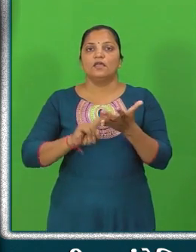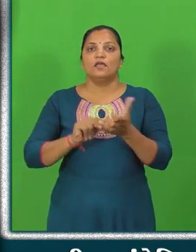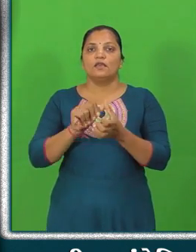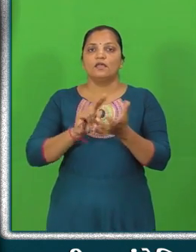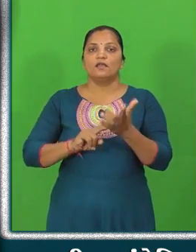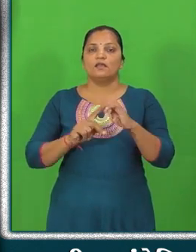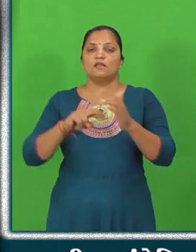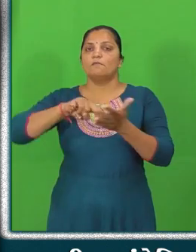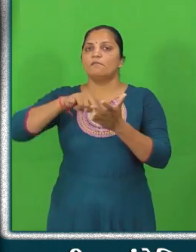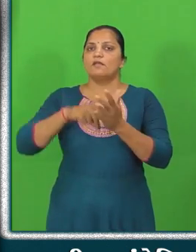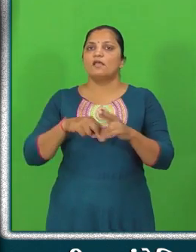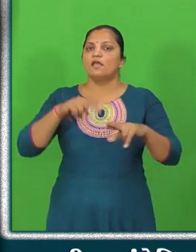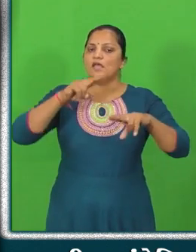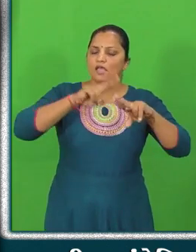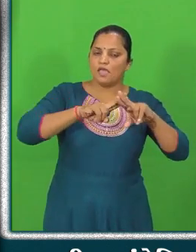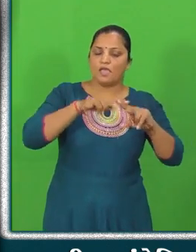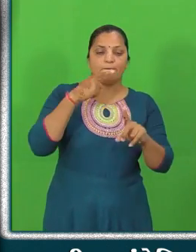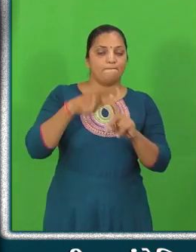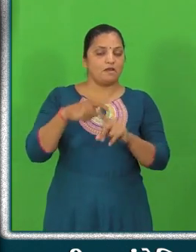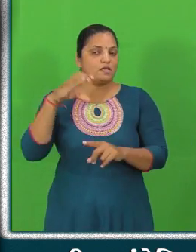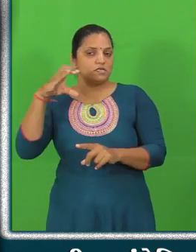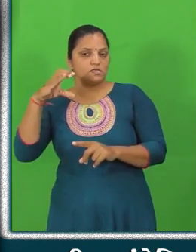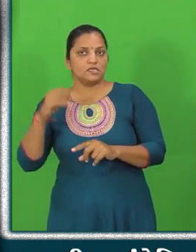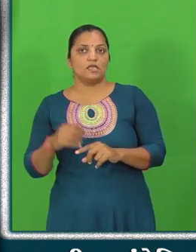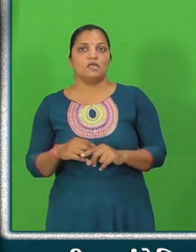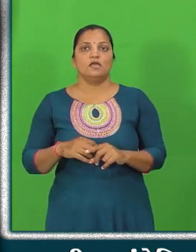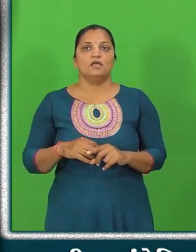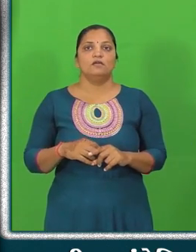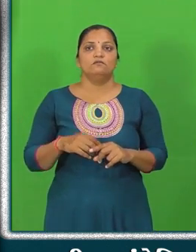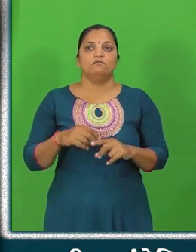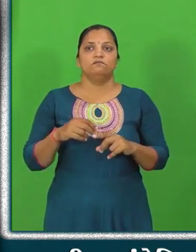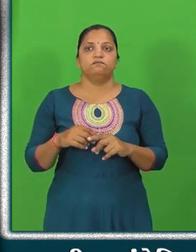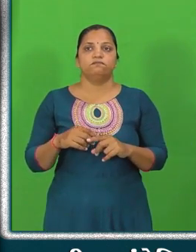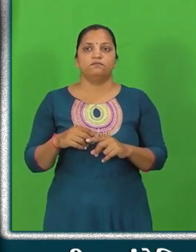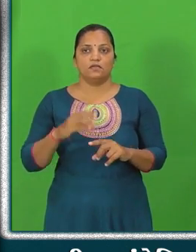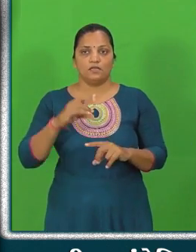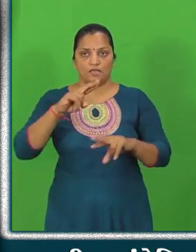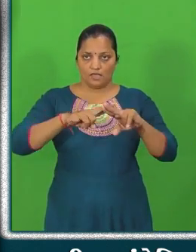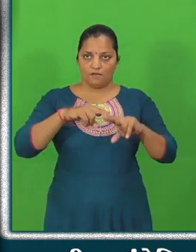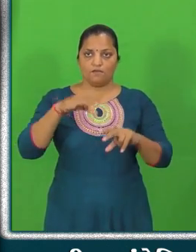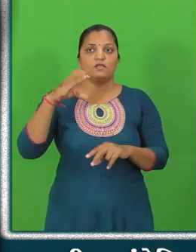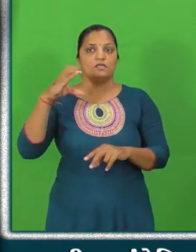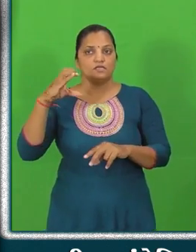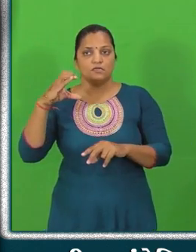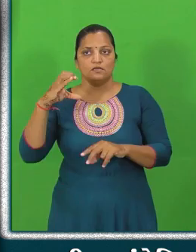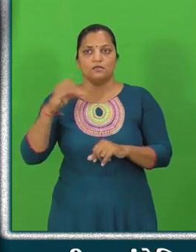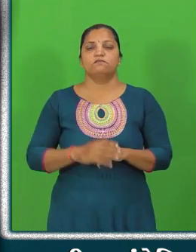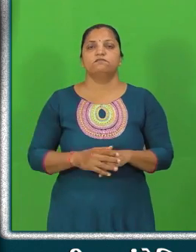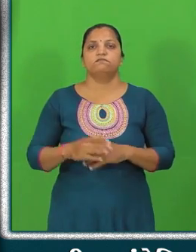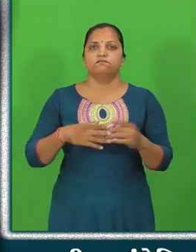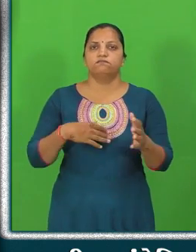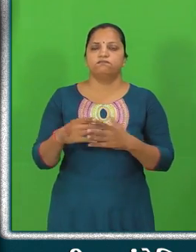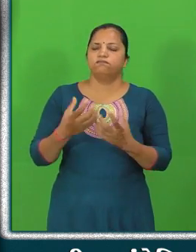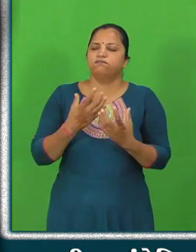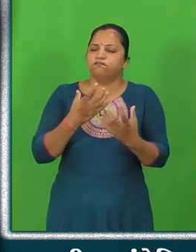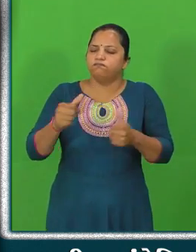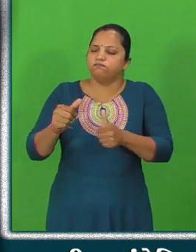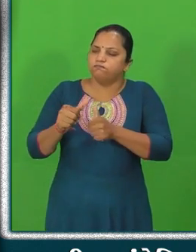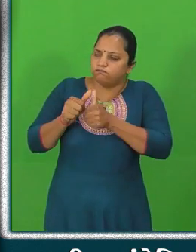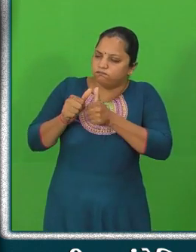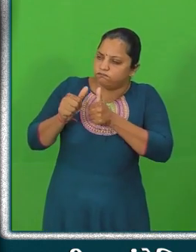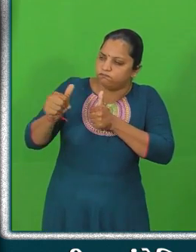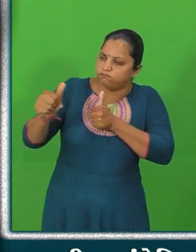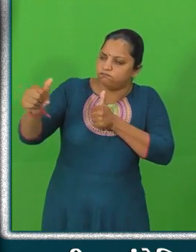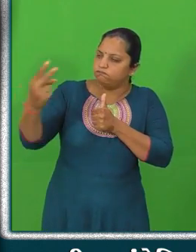આપણે એફ અને પછી સી લઈએ છીએ, સી થી ઘણે દૂર હોય, આપણે કઈ વસ્તુને ઘણી દૂર